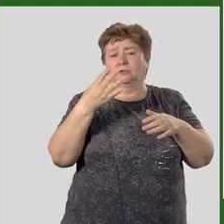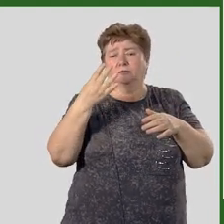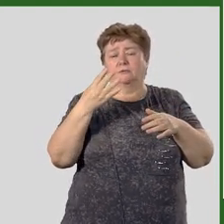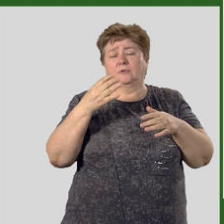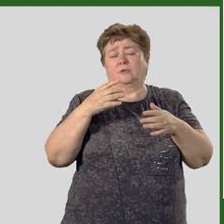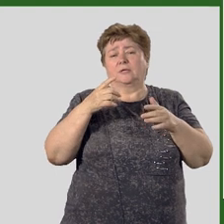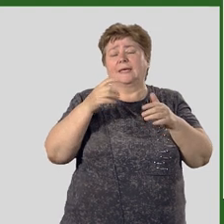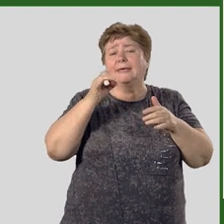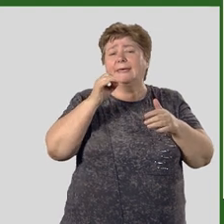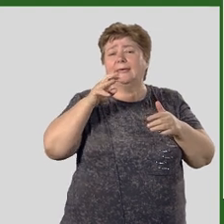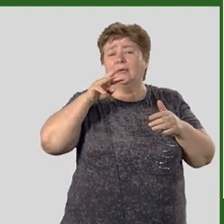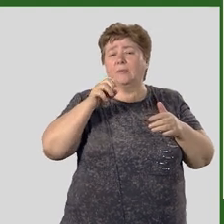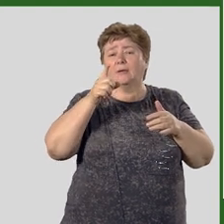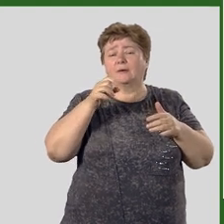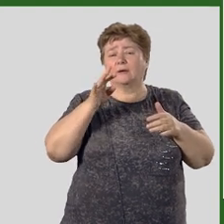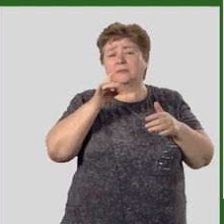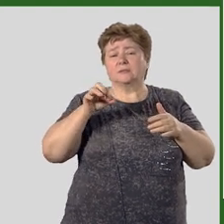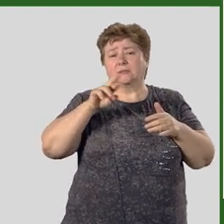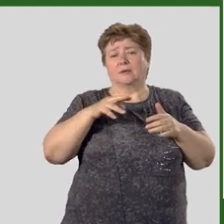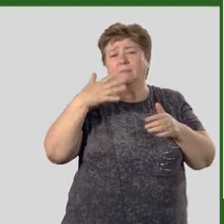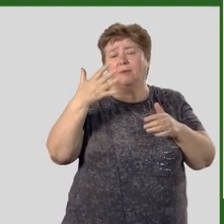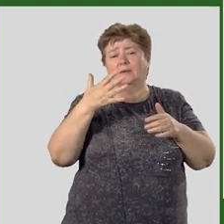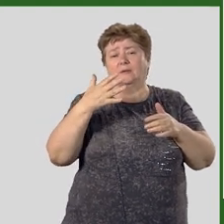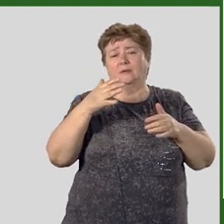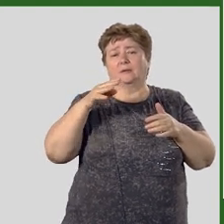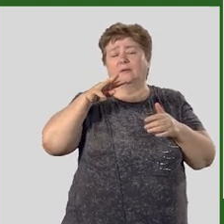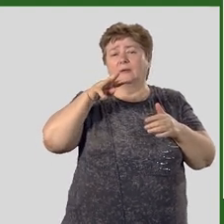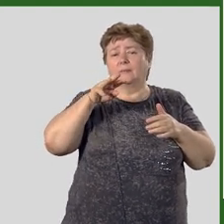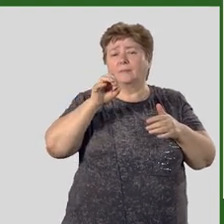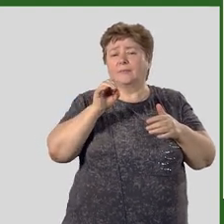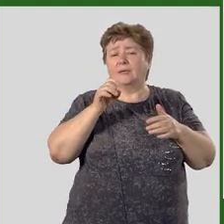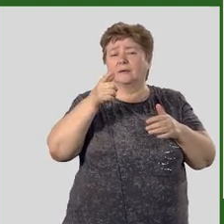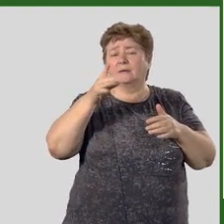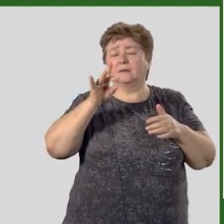четвертому – иммиграция, пятому – мигрант,